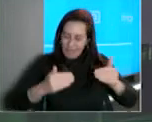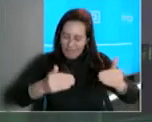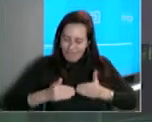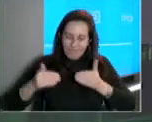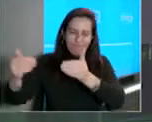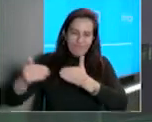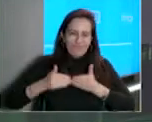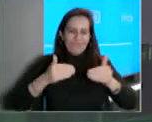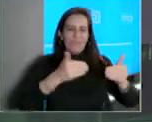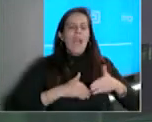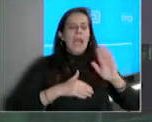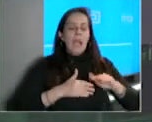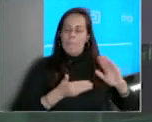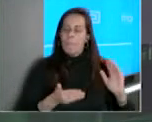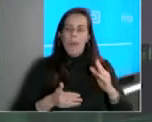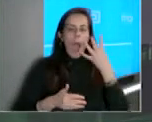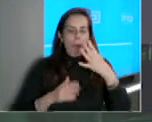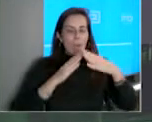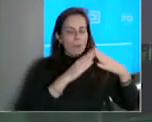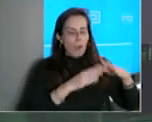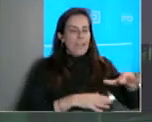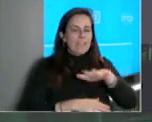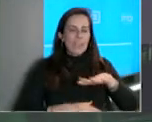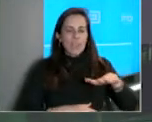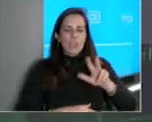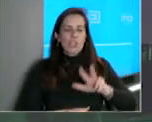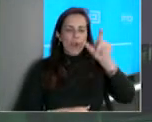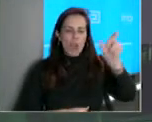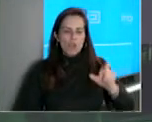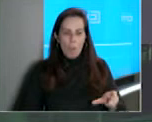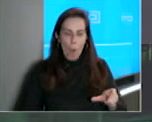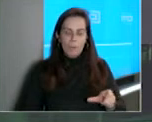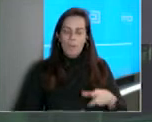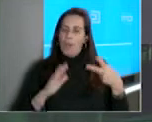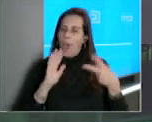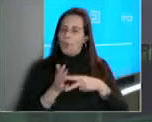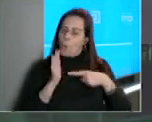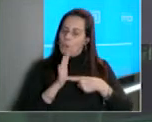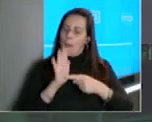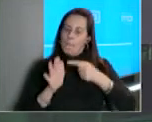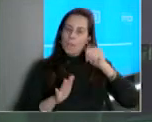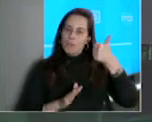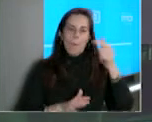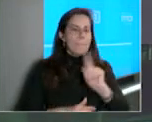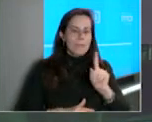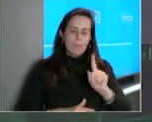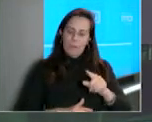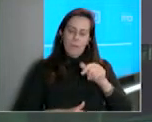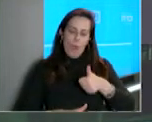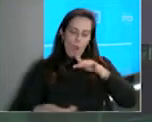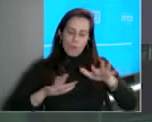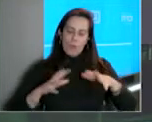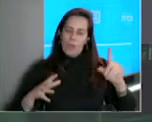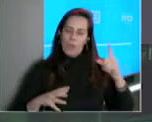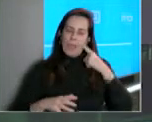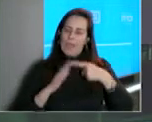הרצועה, ובנוסף פינוי של 4 התנחלויות מאזור צפון השומרון. התוכנית הוצגה לראשונה על ידי ראש הממשלה בכנס